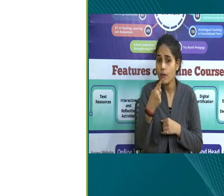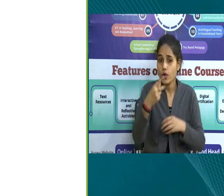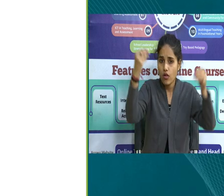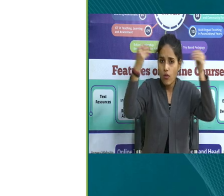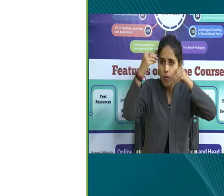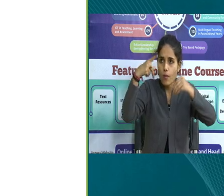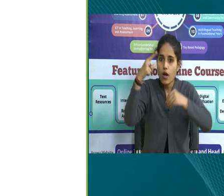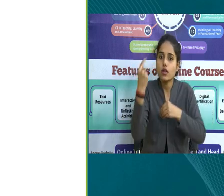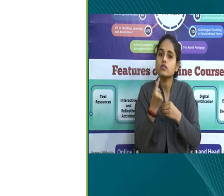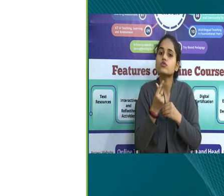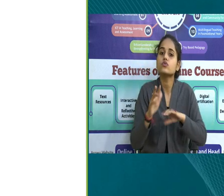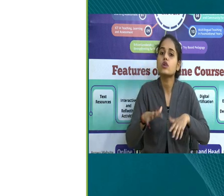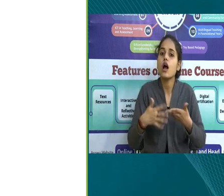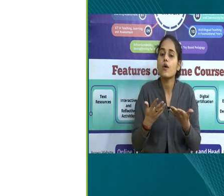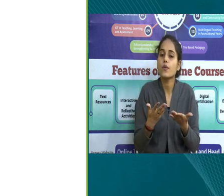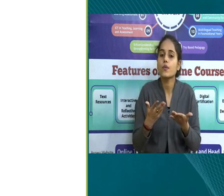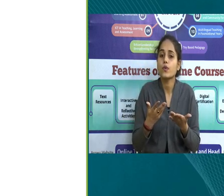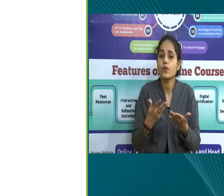हार्वेस्टिंग